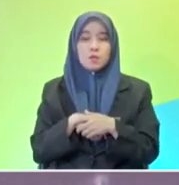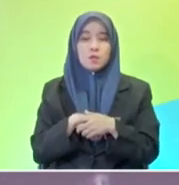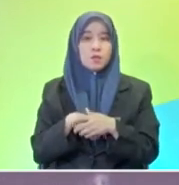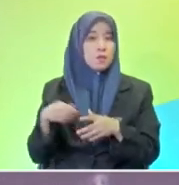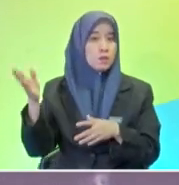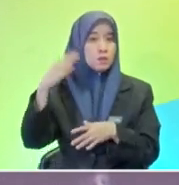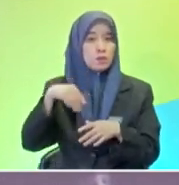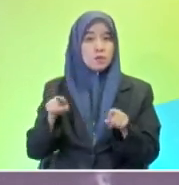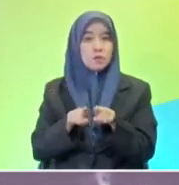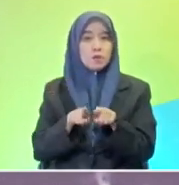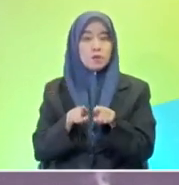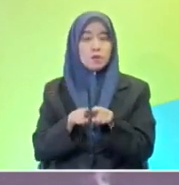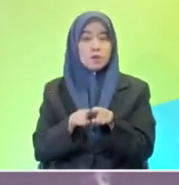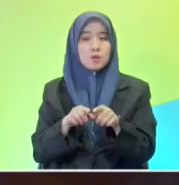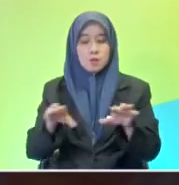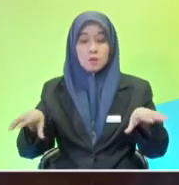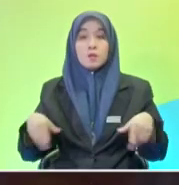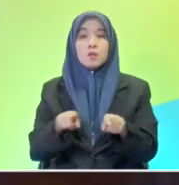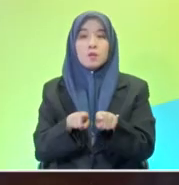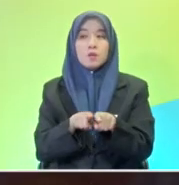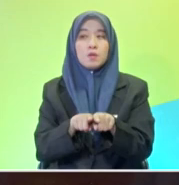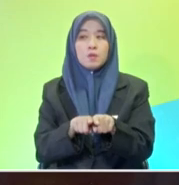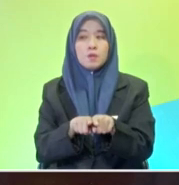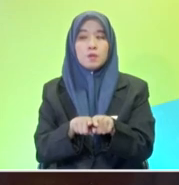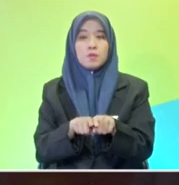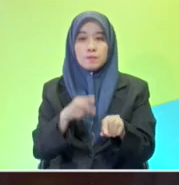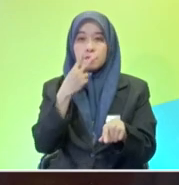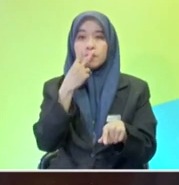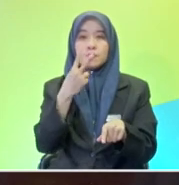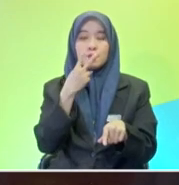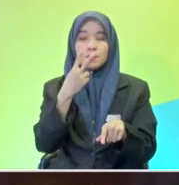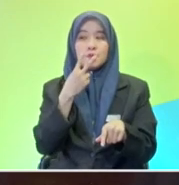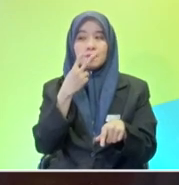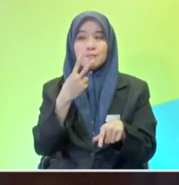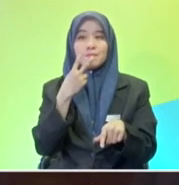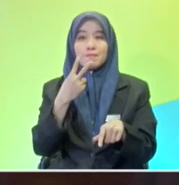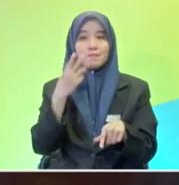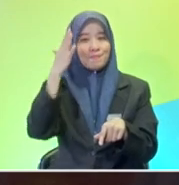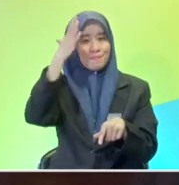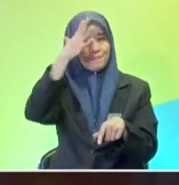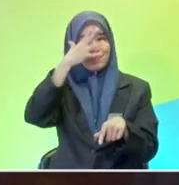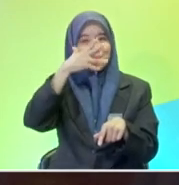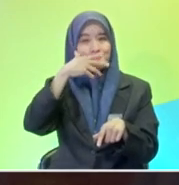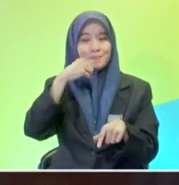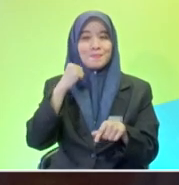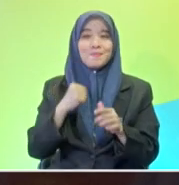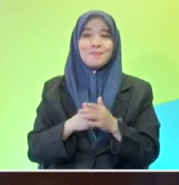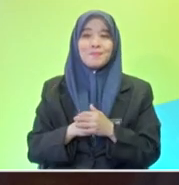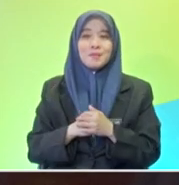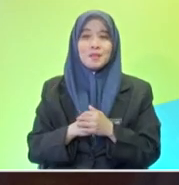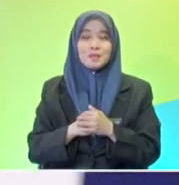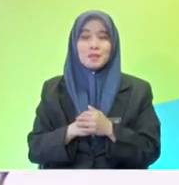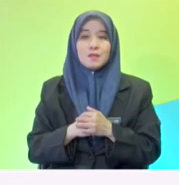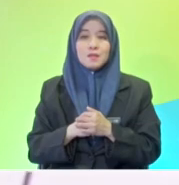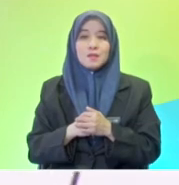buat sama-sama nampak wah cank